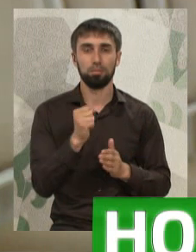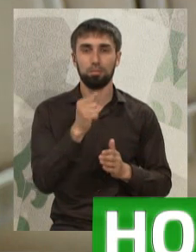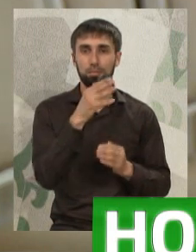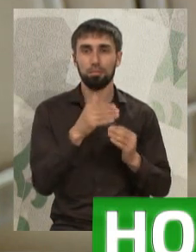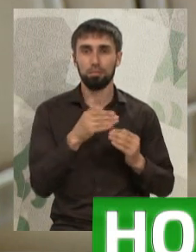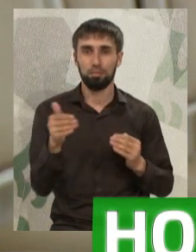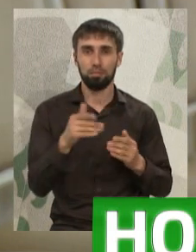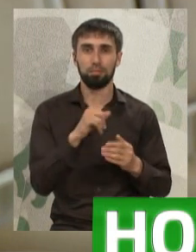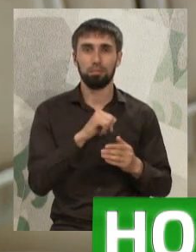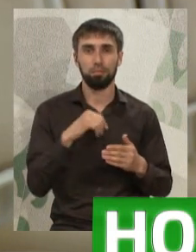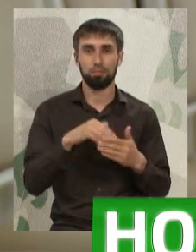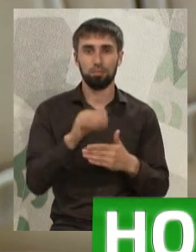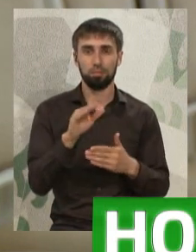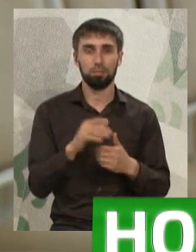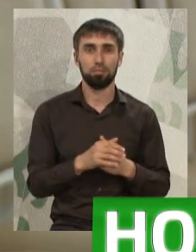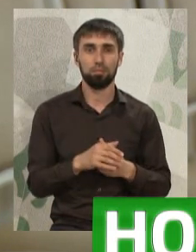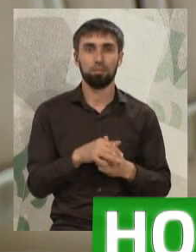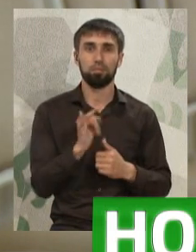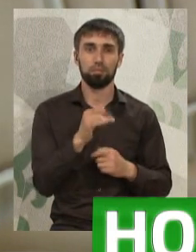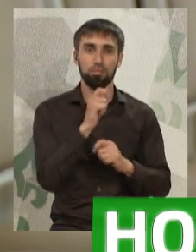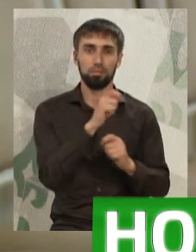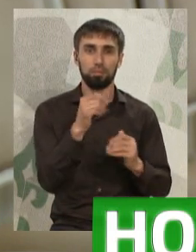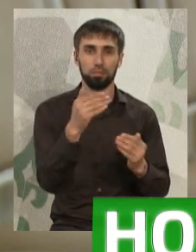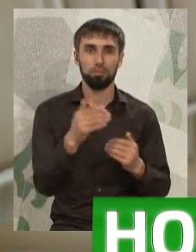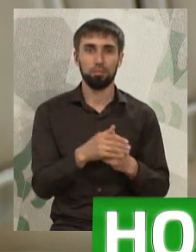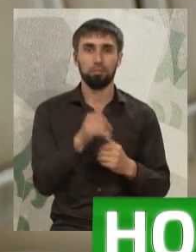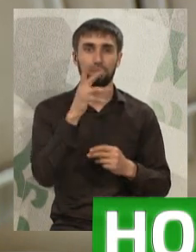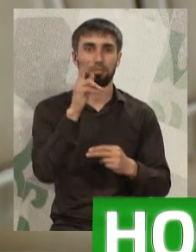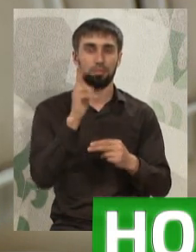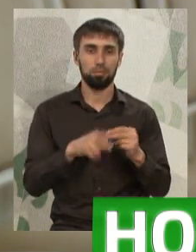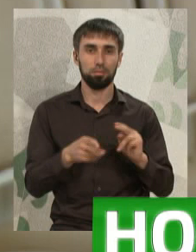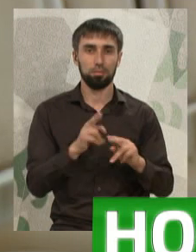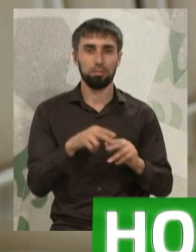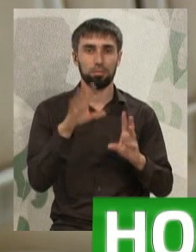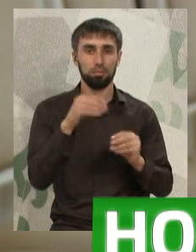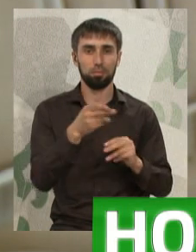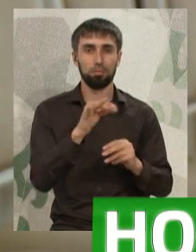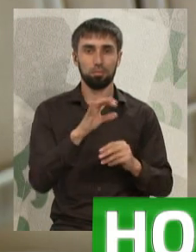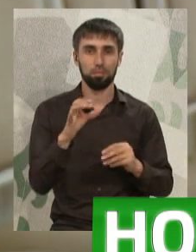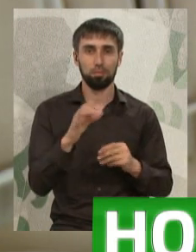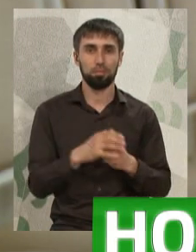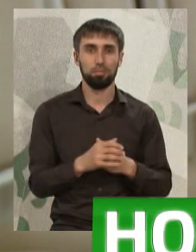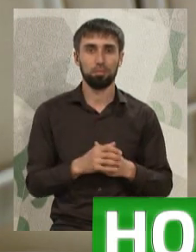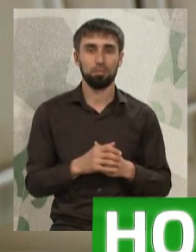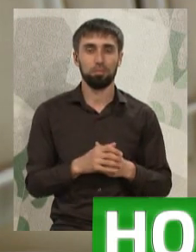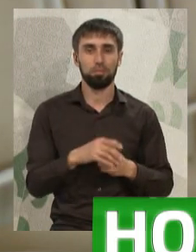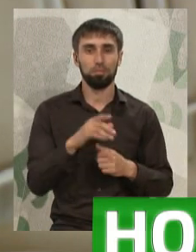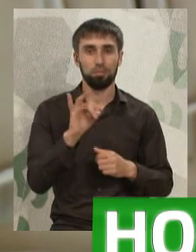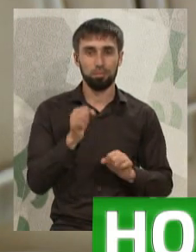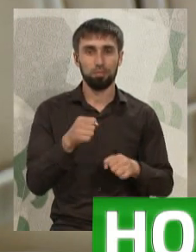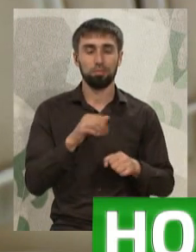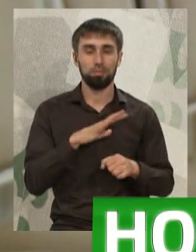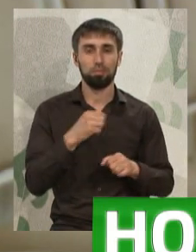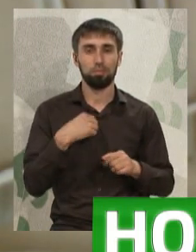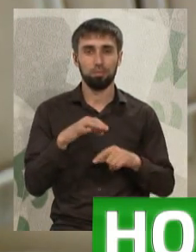срок именно чествование вас. Я думаю, что по окончании всей нашей пандемии по коронавирусу все-таки мы